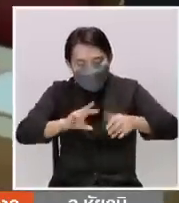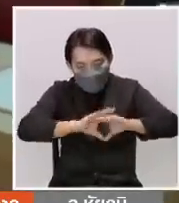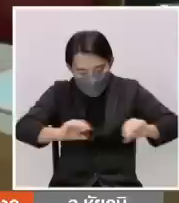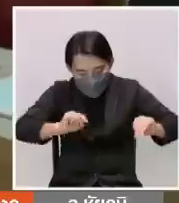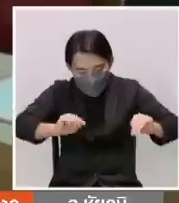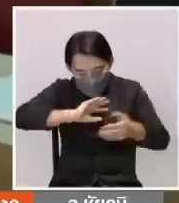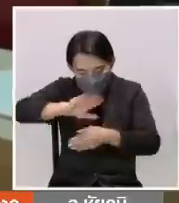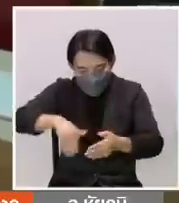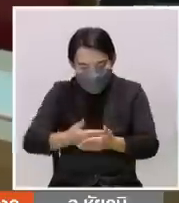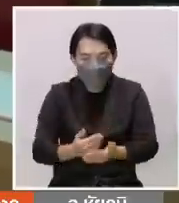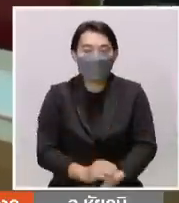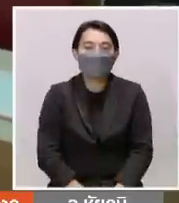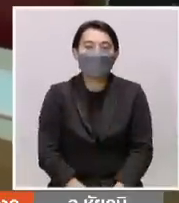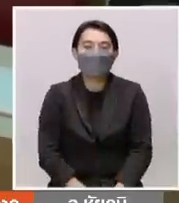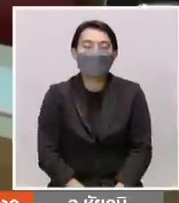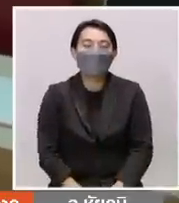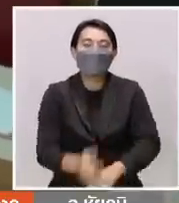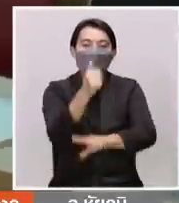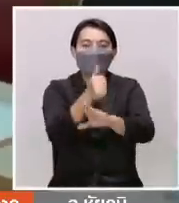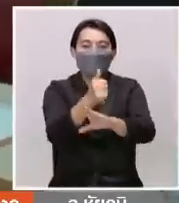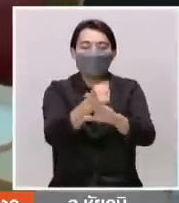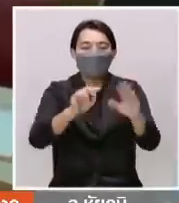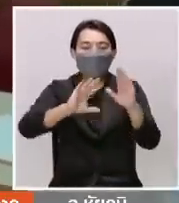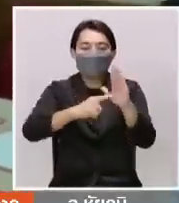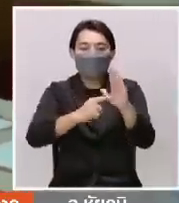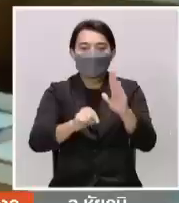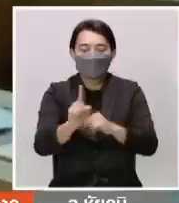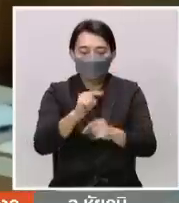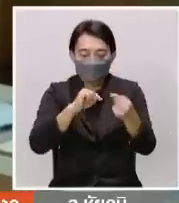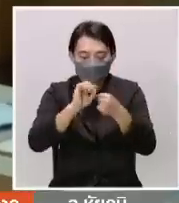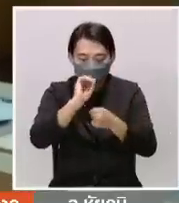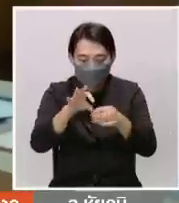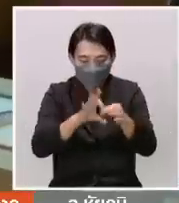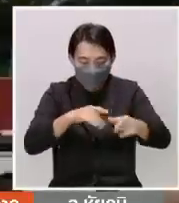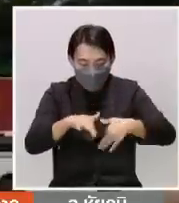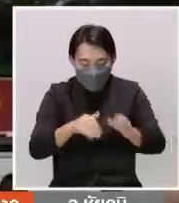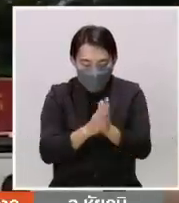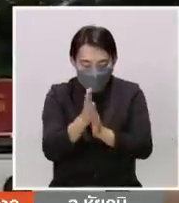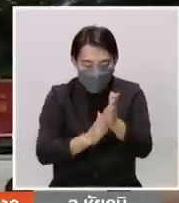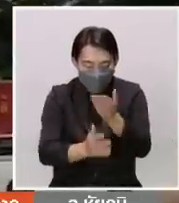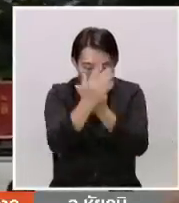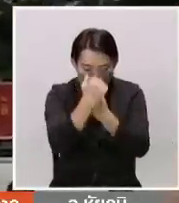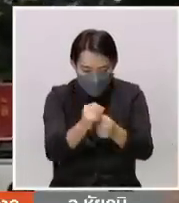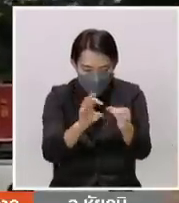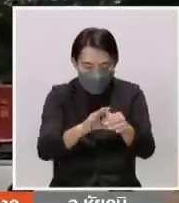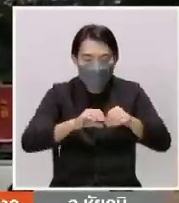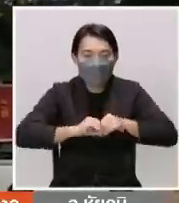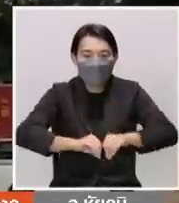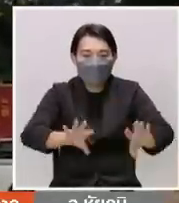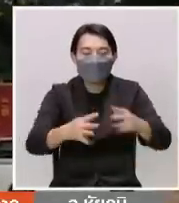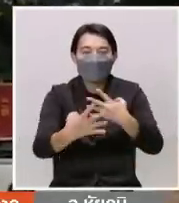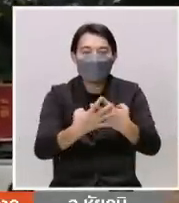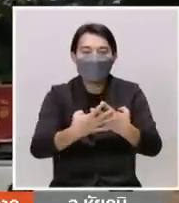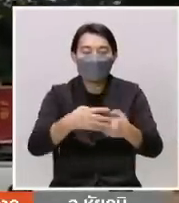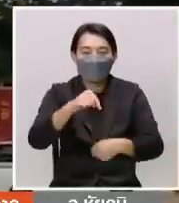องขังเพิ่มขึ้นท่านผู้ว่าราชการจังหวัดชัยภูมิบอกว่าตอนนี้ประชาชนให้ความสนใจการระบาดที่เกิดขึ้นในเรือน